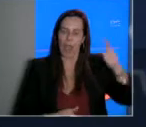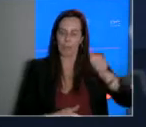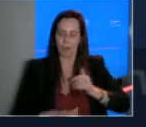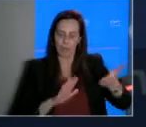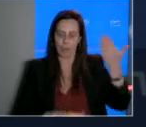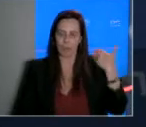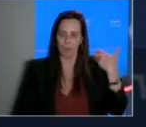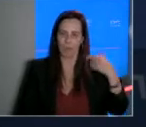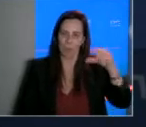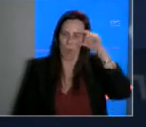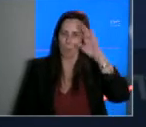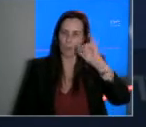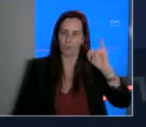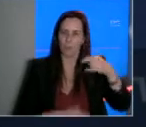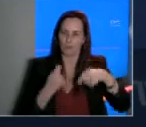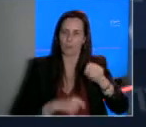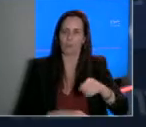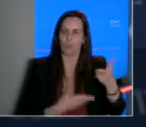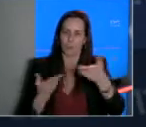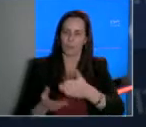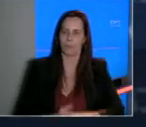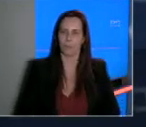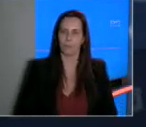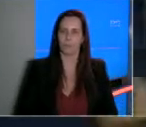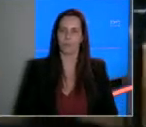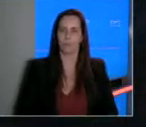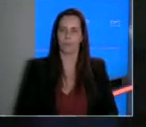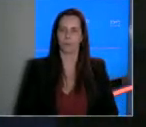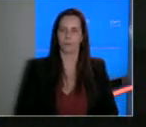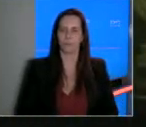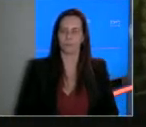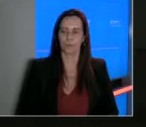האלוף בוגי יעלון, חבר הכנסת בוגי יעלון, להגיד כמה מילים, בבקשה.